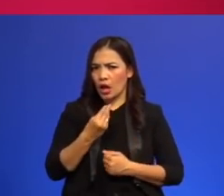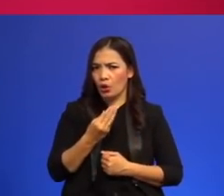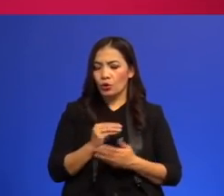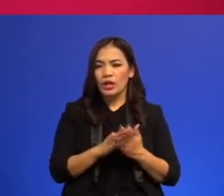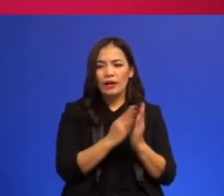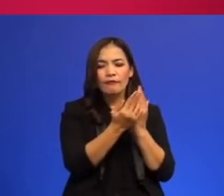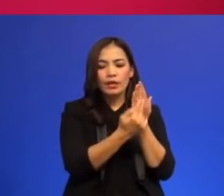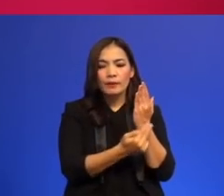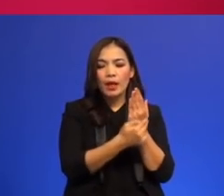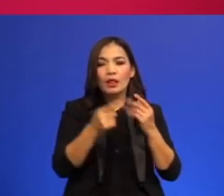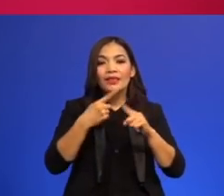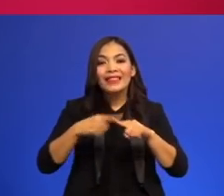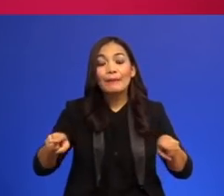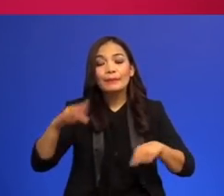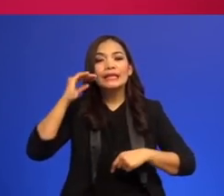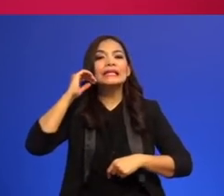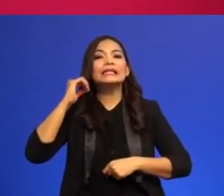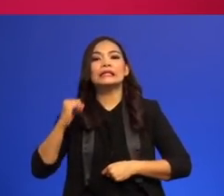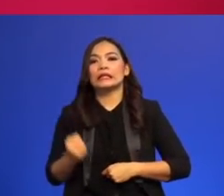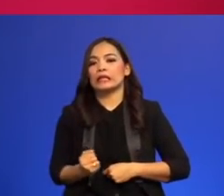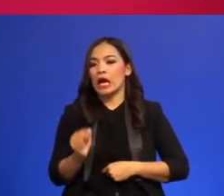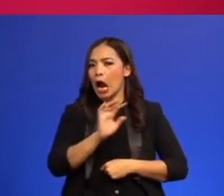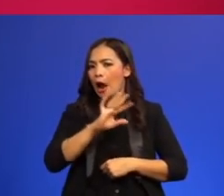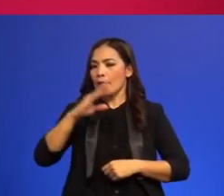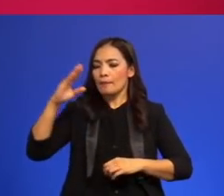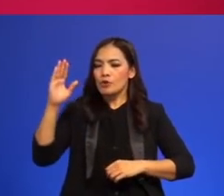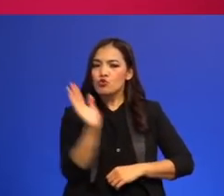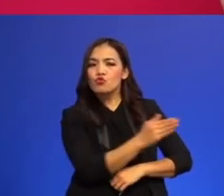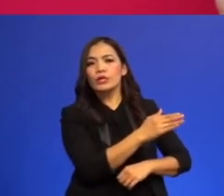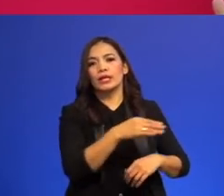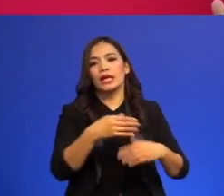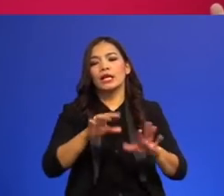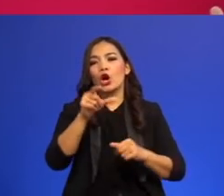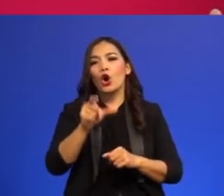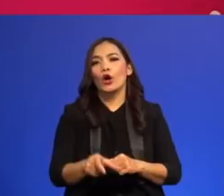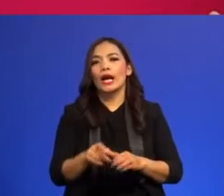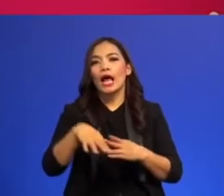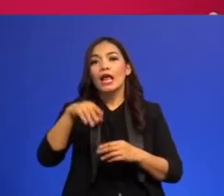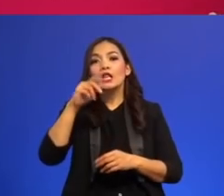firman. Tapi si istri tidak mau memperdulikan orang tua suami.